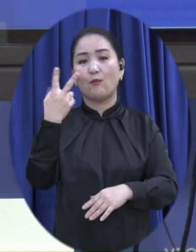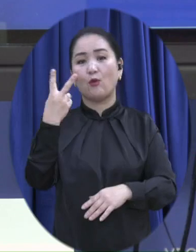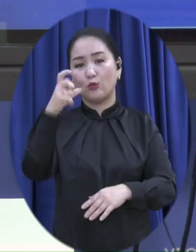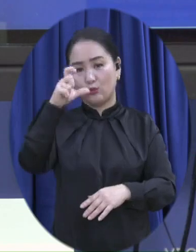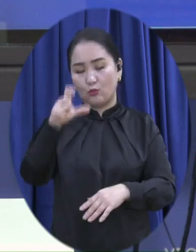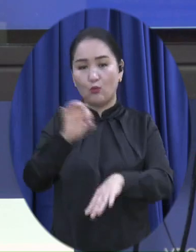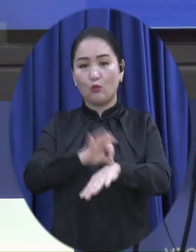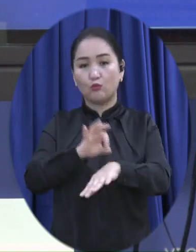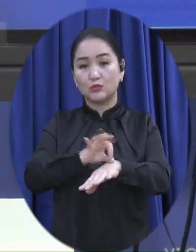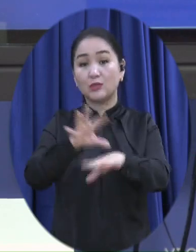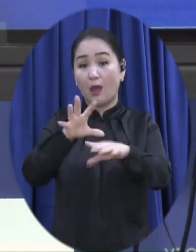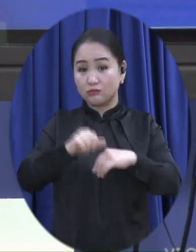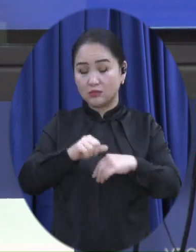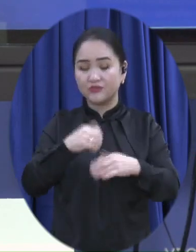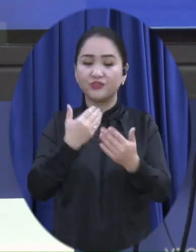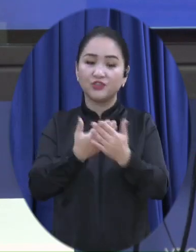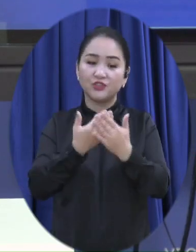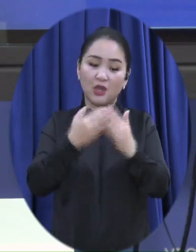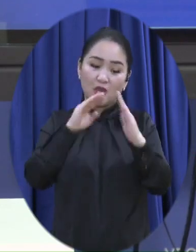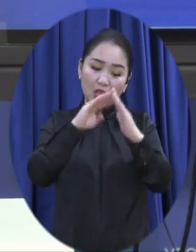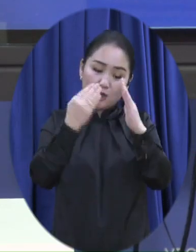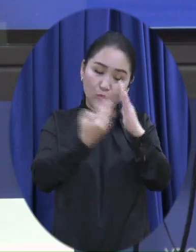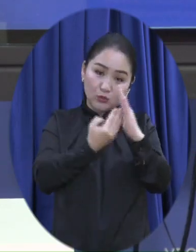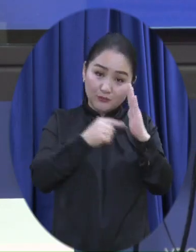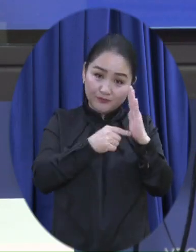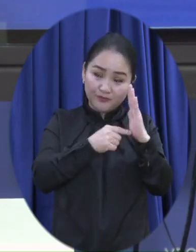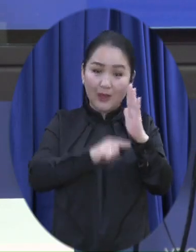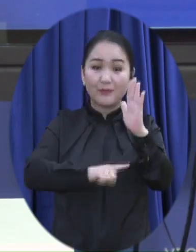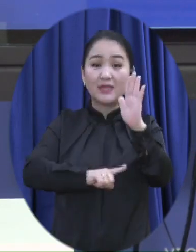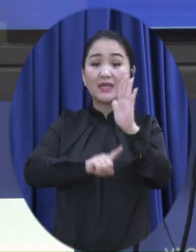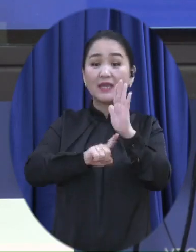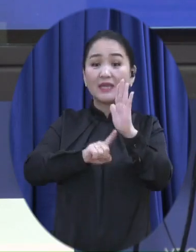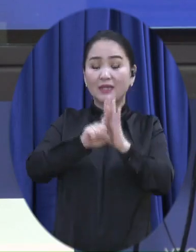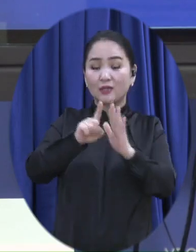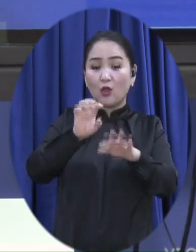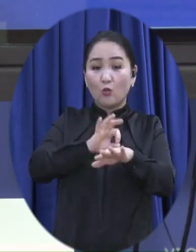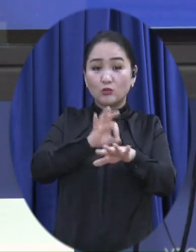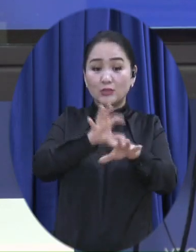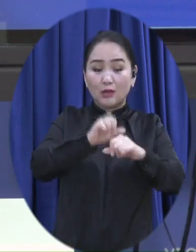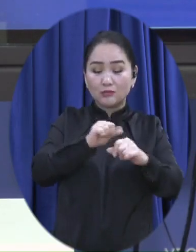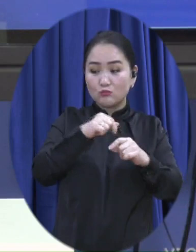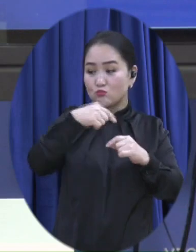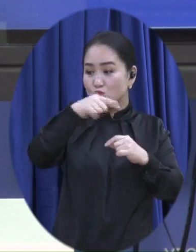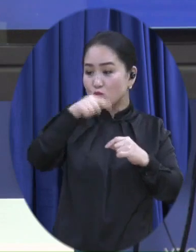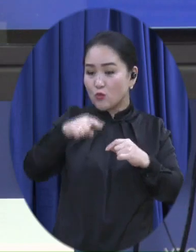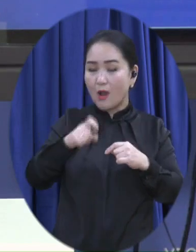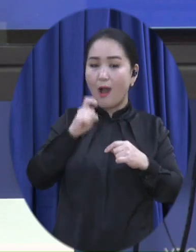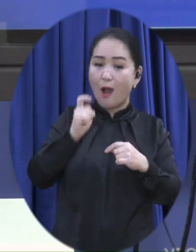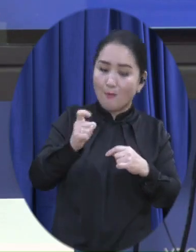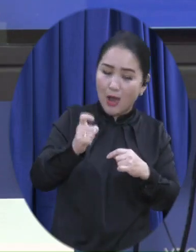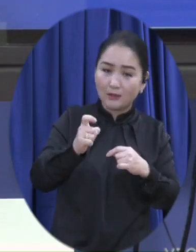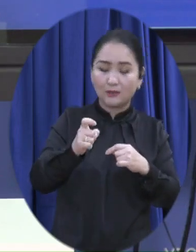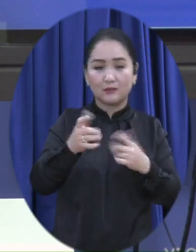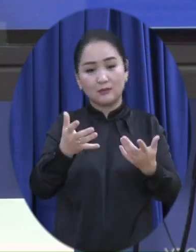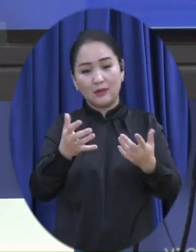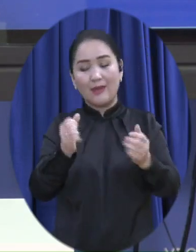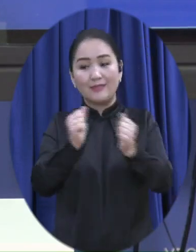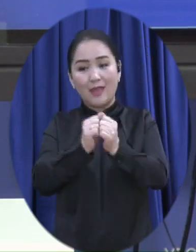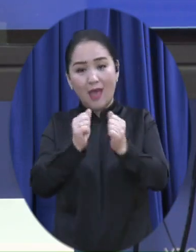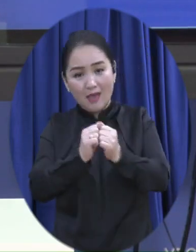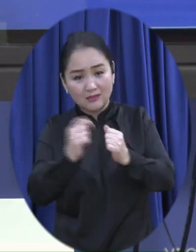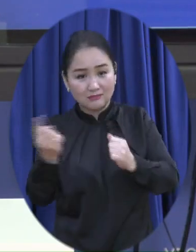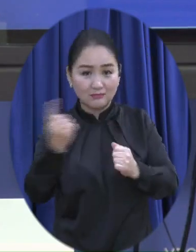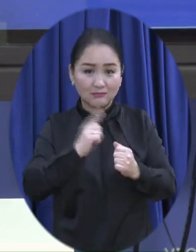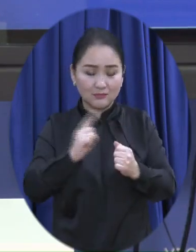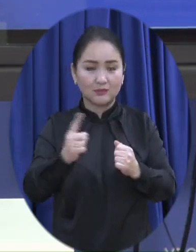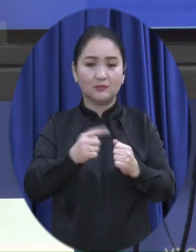өртсөн. Жишээ нь одоо гэр бүлийн эхний тохиолдол гарахад гэр бүлийн ойрын ах дүү, төрөл садан, хамаатан, ирсэн, явсан, найз нөхөд гээд